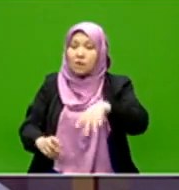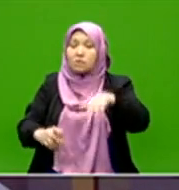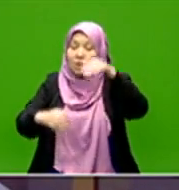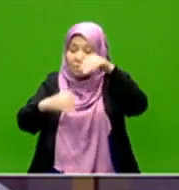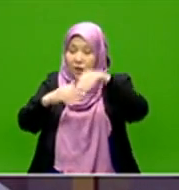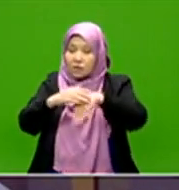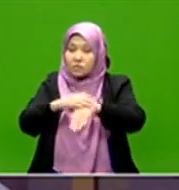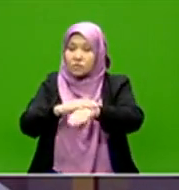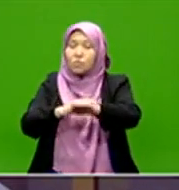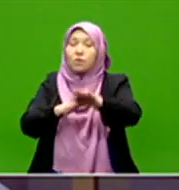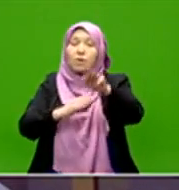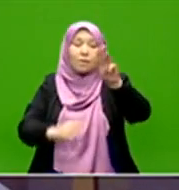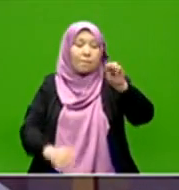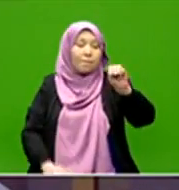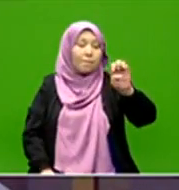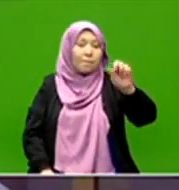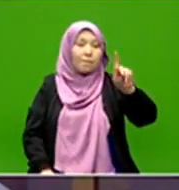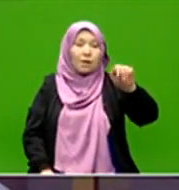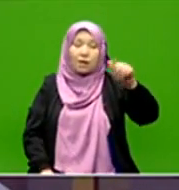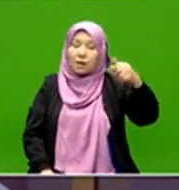ke Mekah, betul, ya,